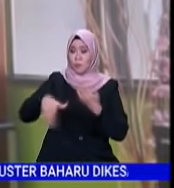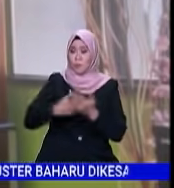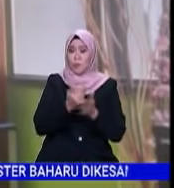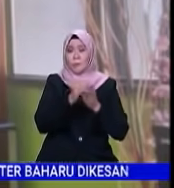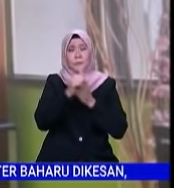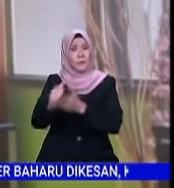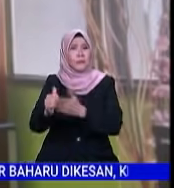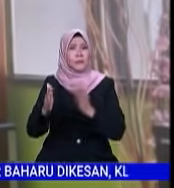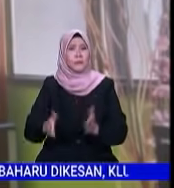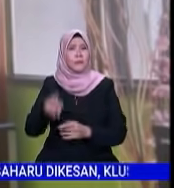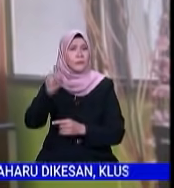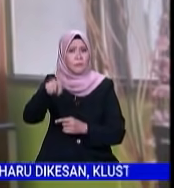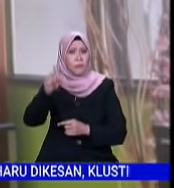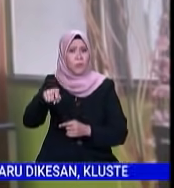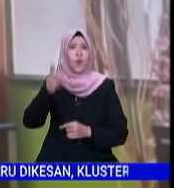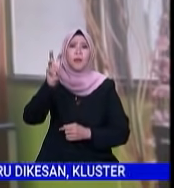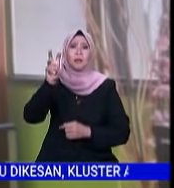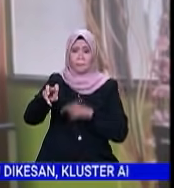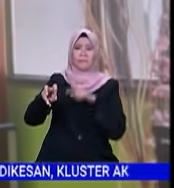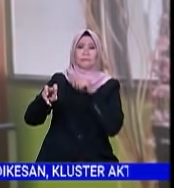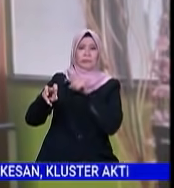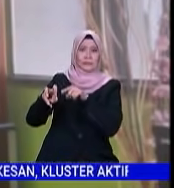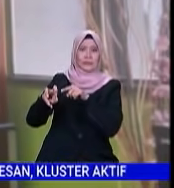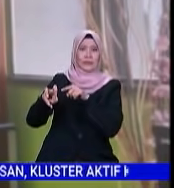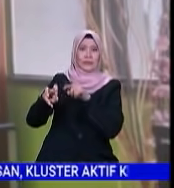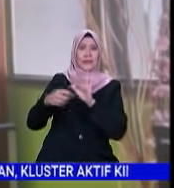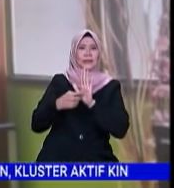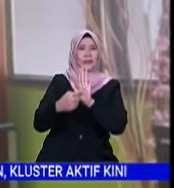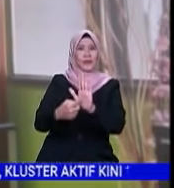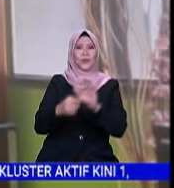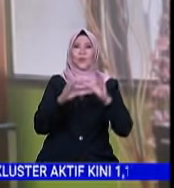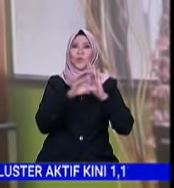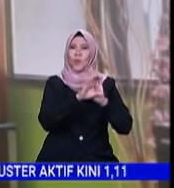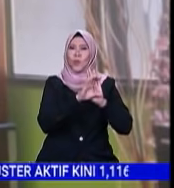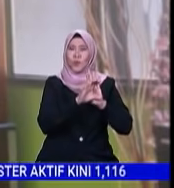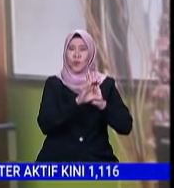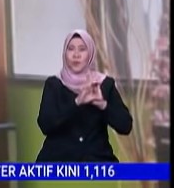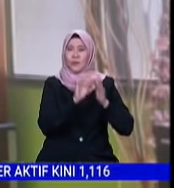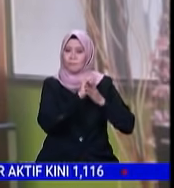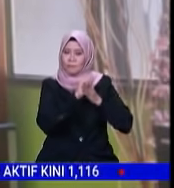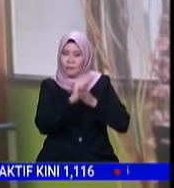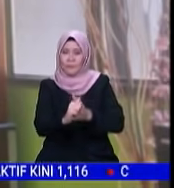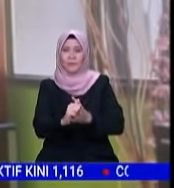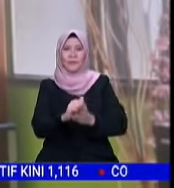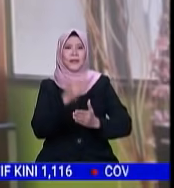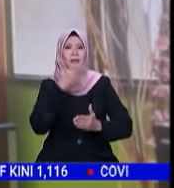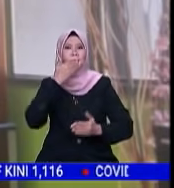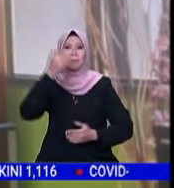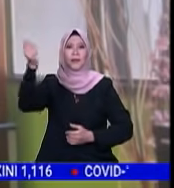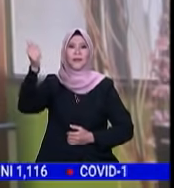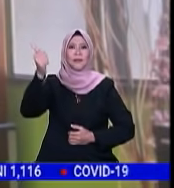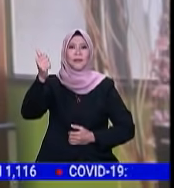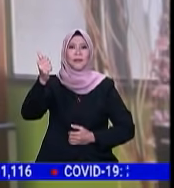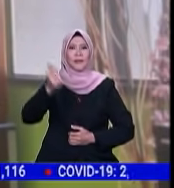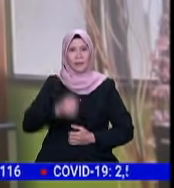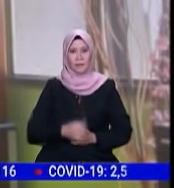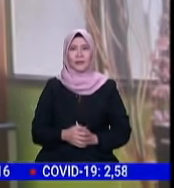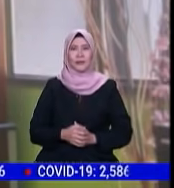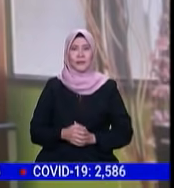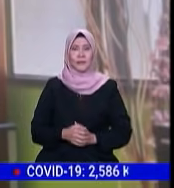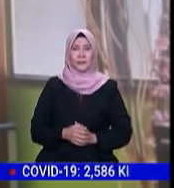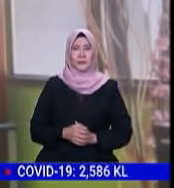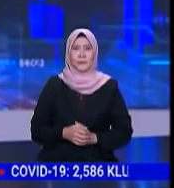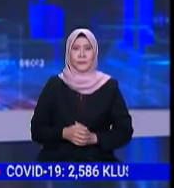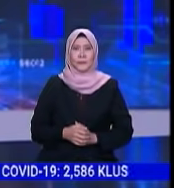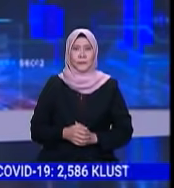harus, bukan harus, wajib menunjulkan contoh dan tauladan yang terbaik.